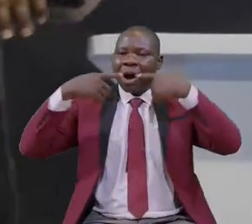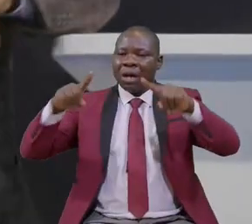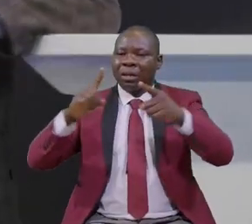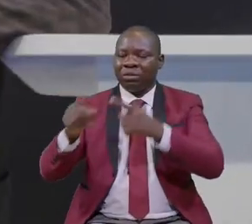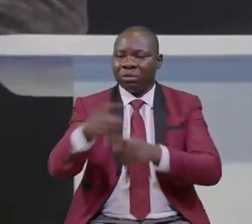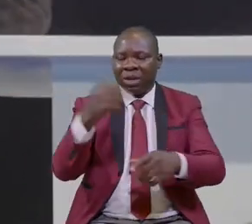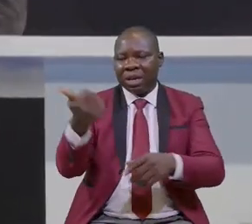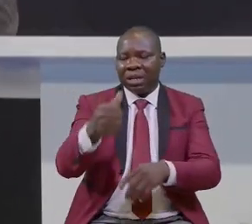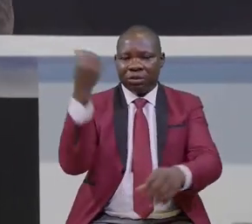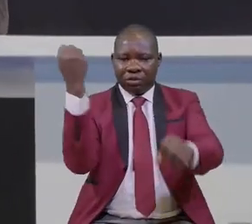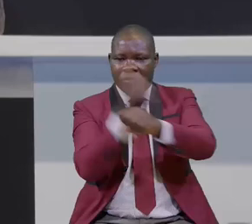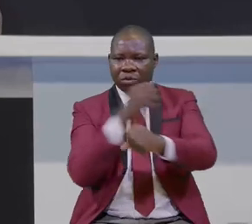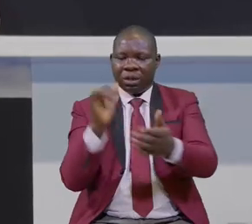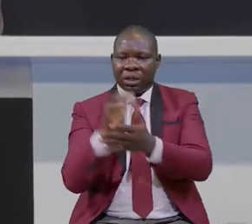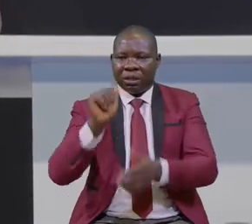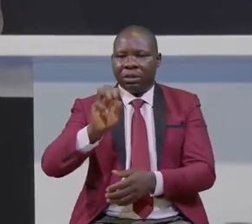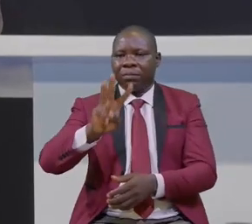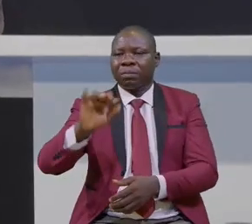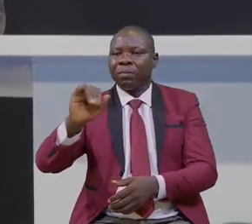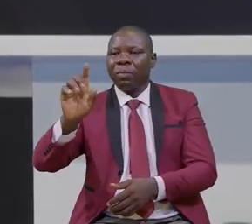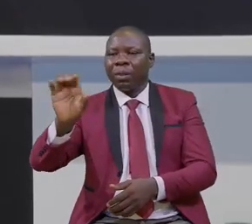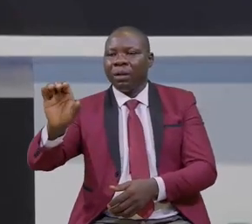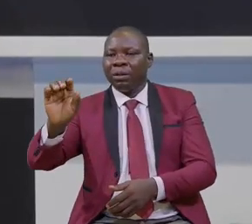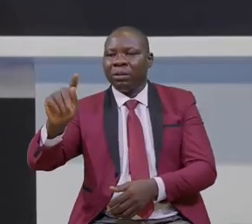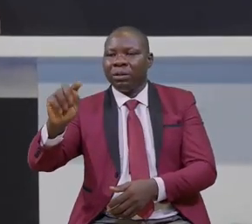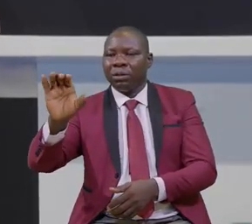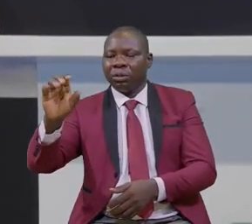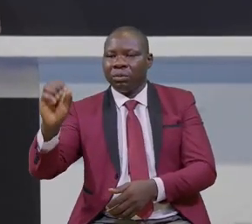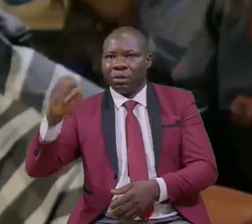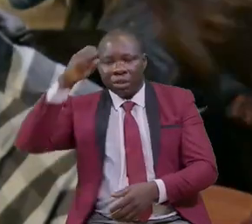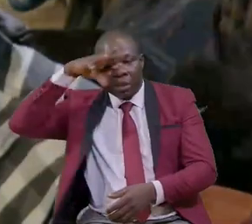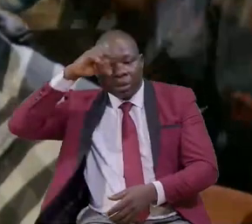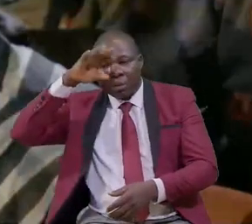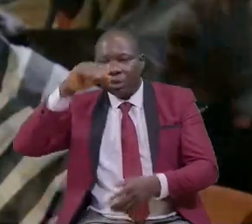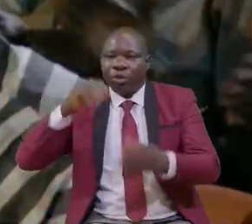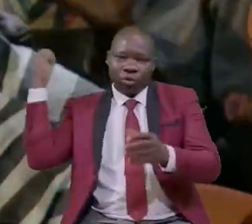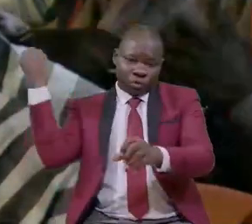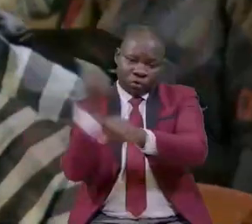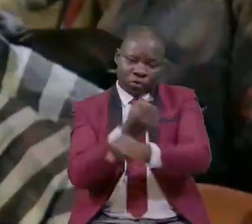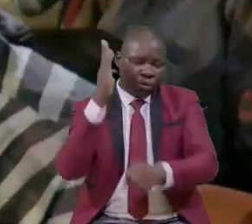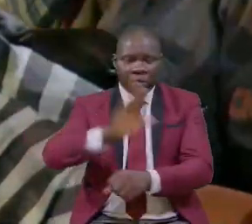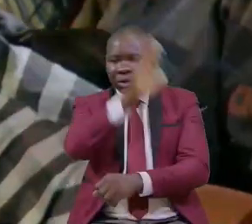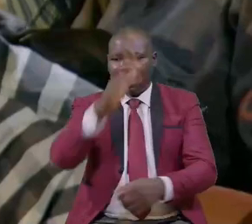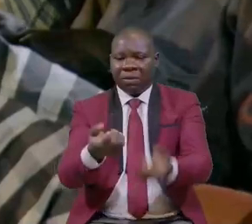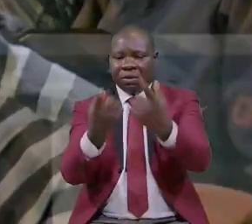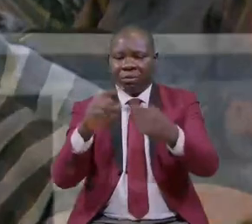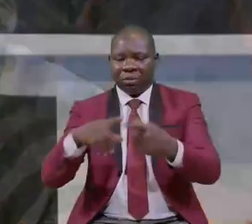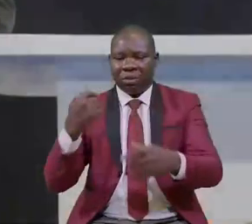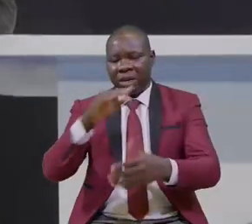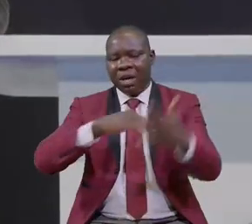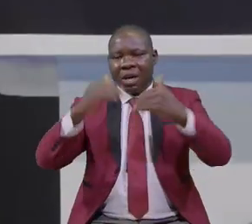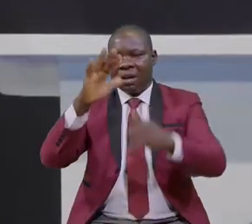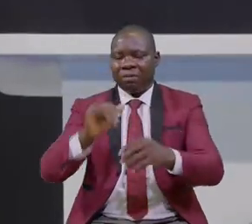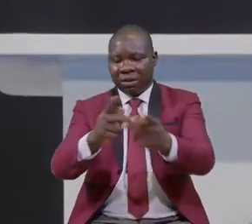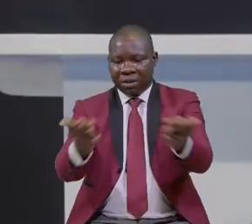toute pierre qu'un sorcier, une sorcière va lancer ne va pas atteindre tes lieux célestes.